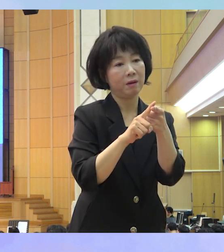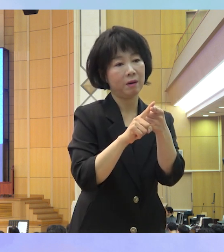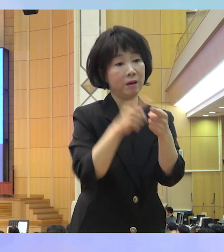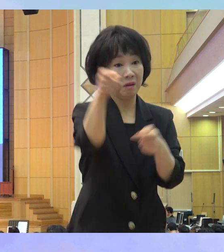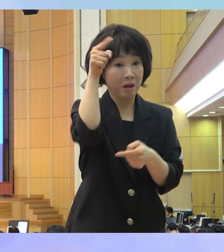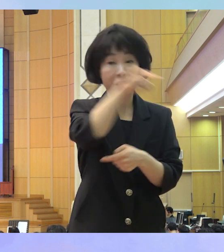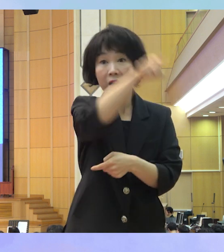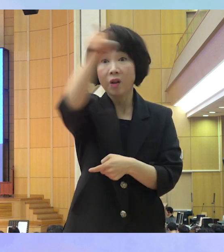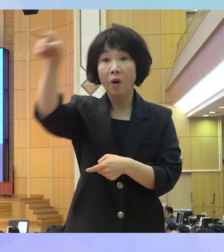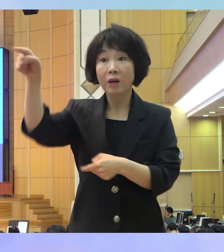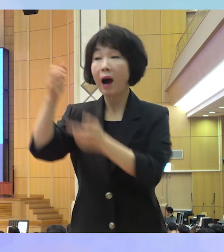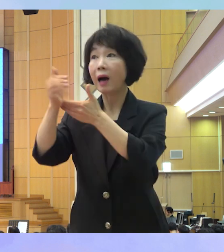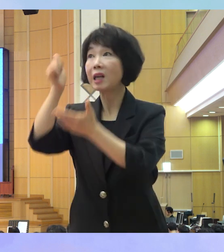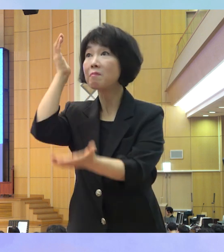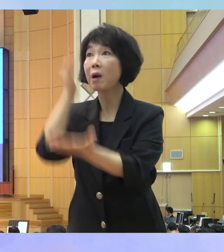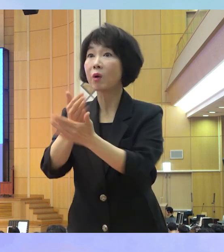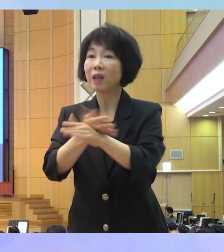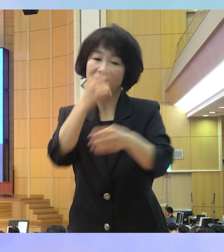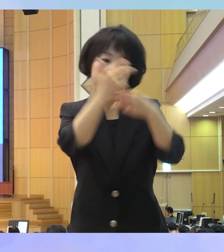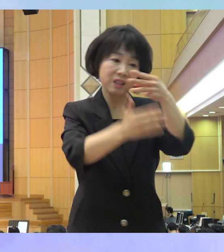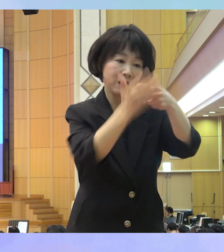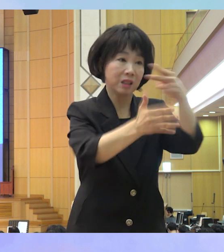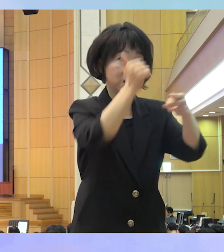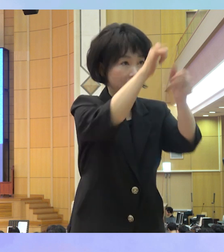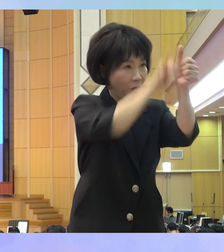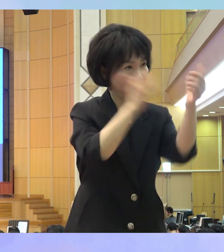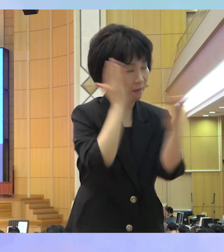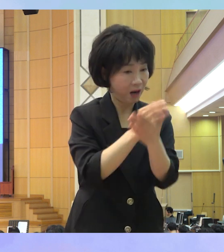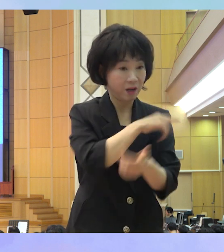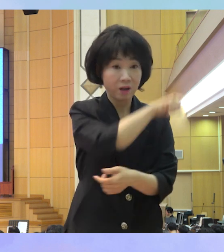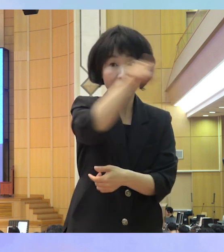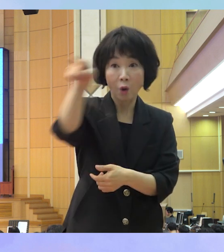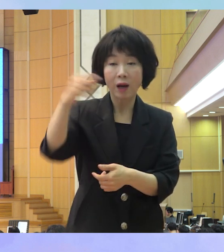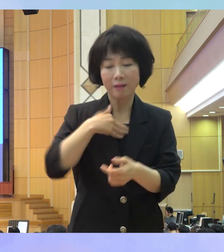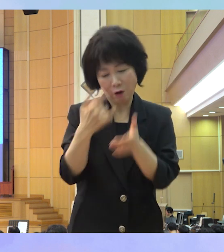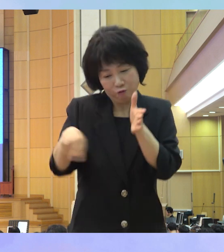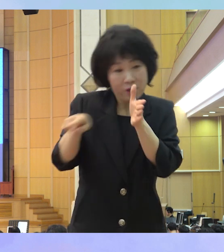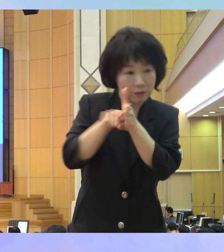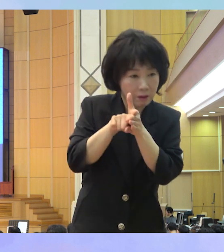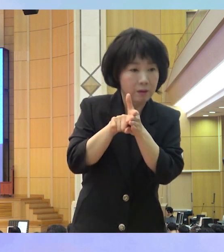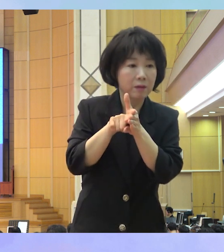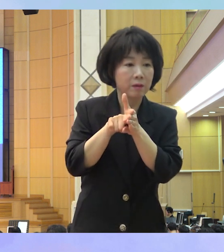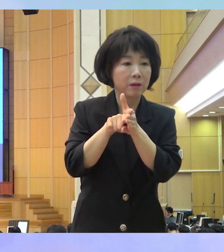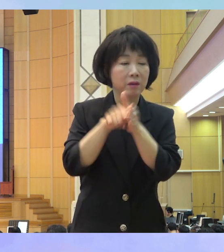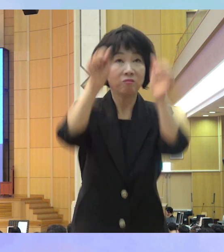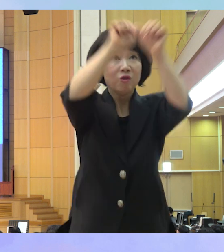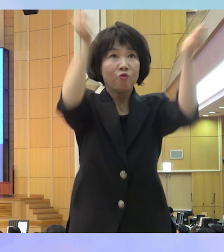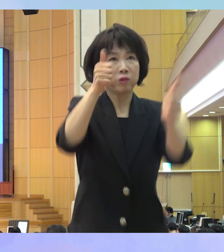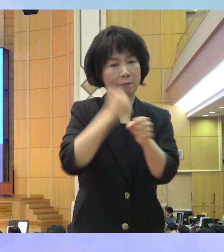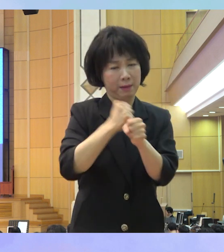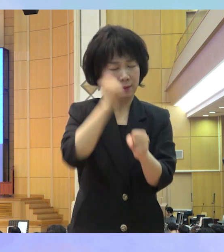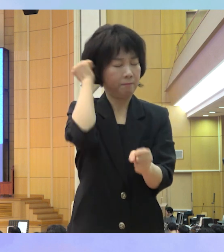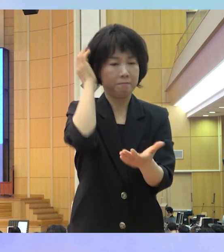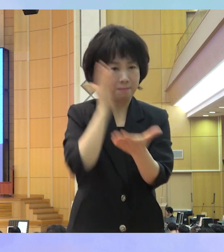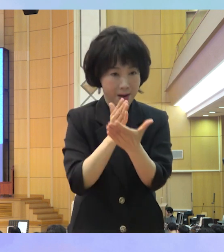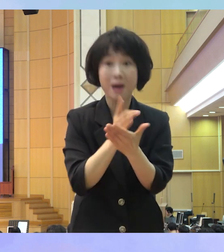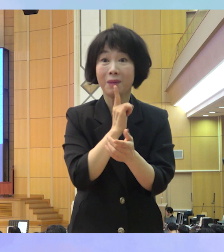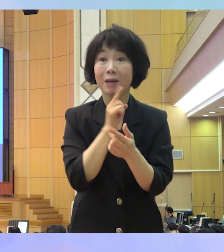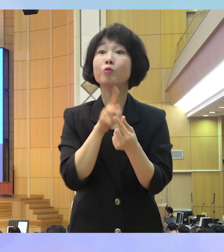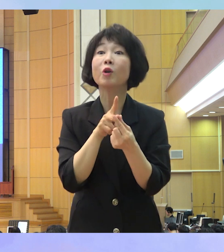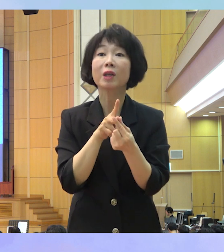너는 나 위에 다른 신을 내게 두지 마라, 너는 나를 위하여 새긴 우상을 만들지 말고 등등등.